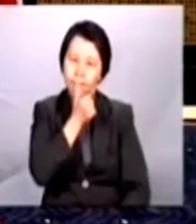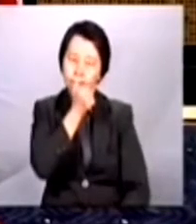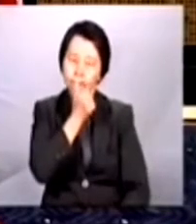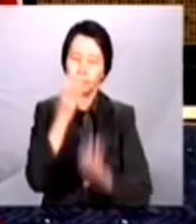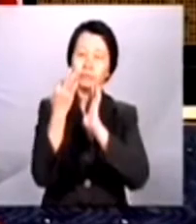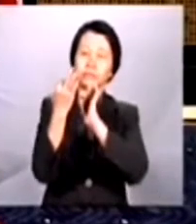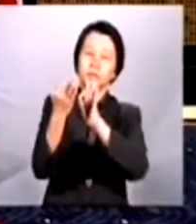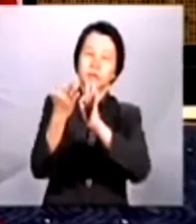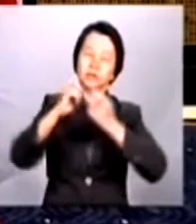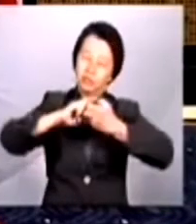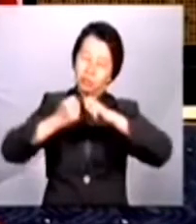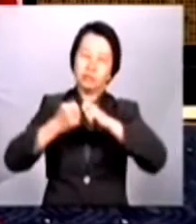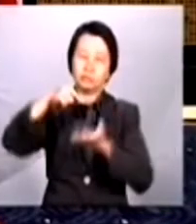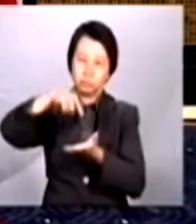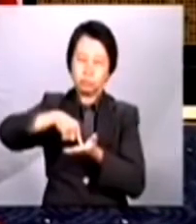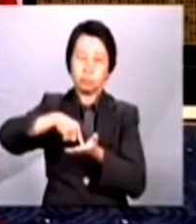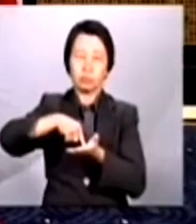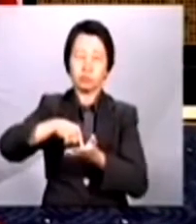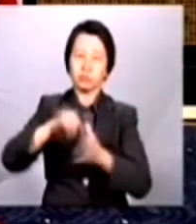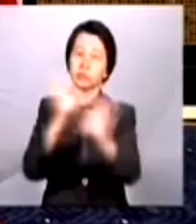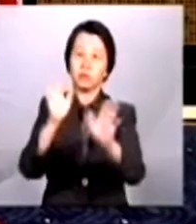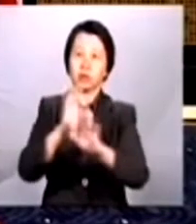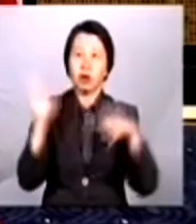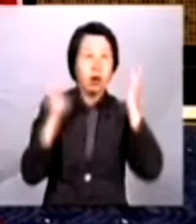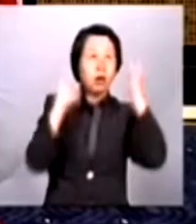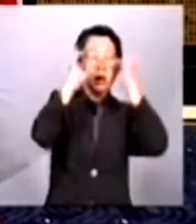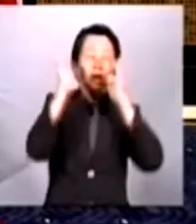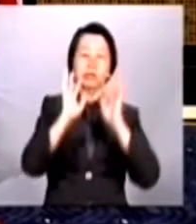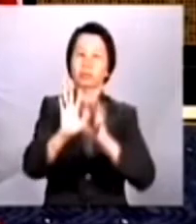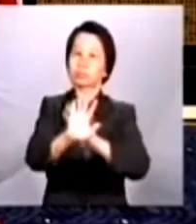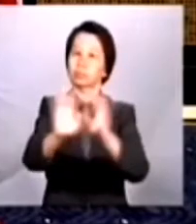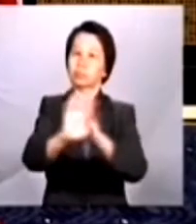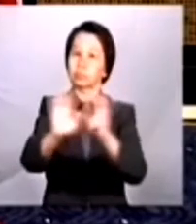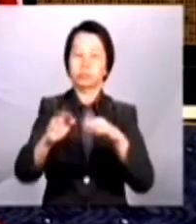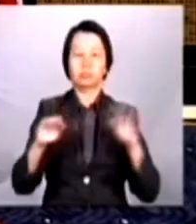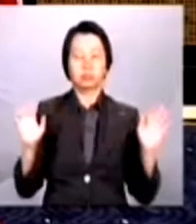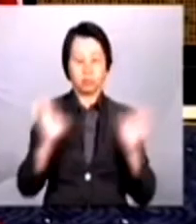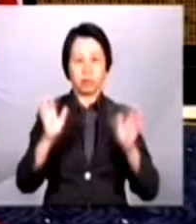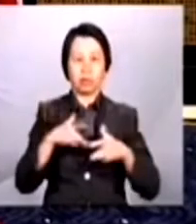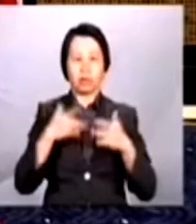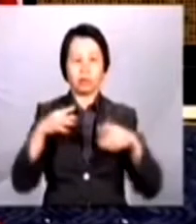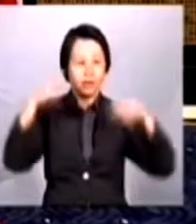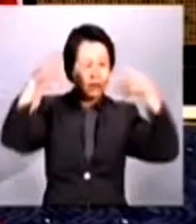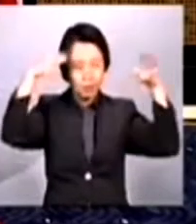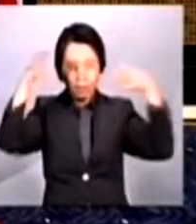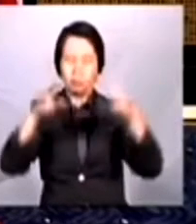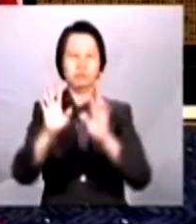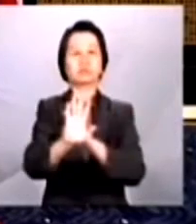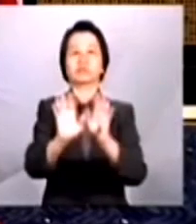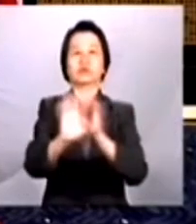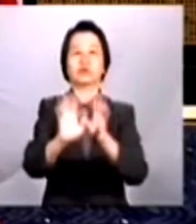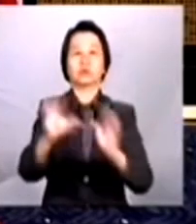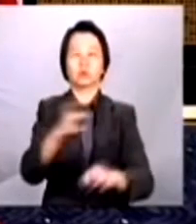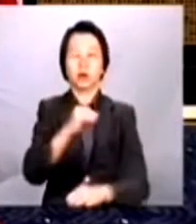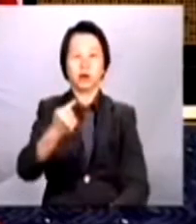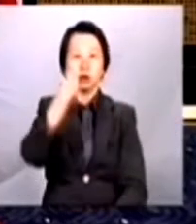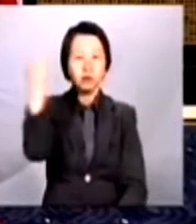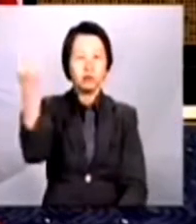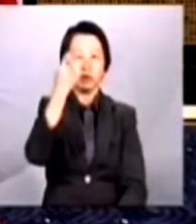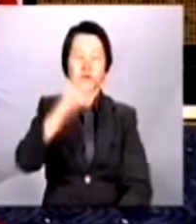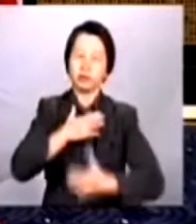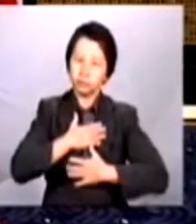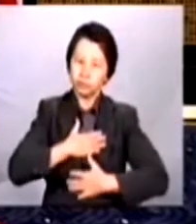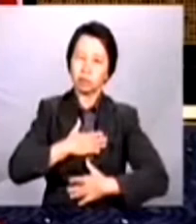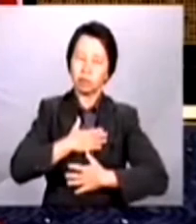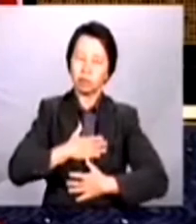menghadapi dugaan ini jangan Panic juga janggal rasa cemas dan setia